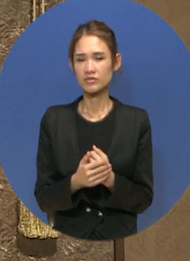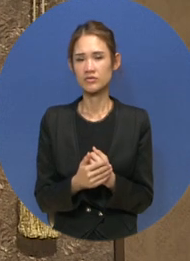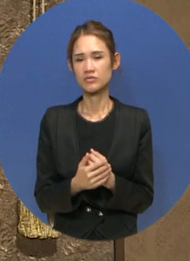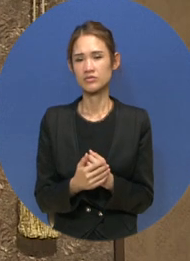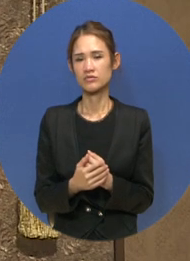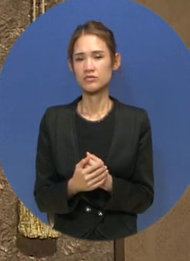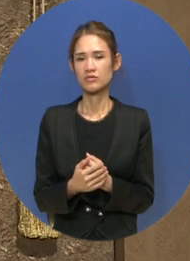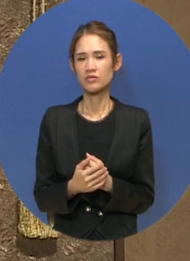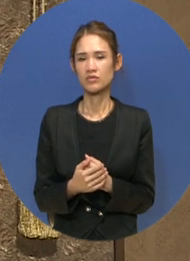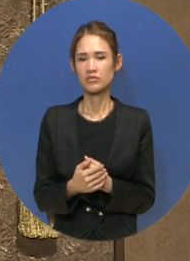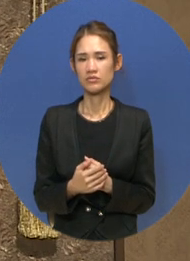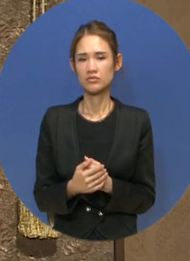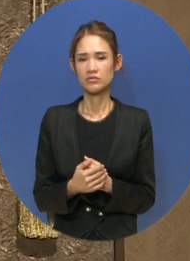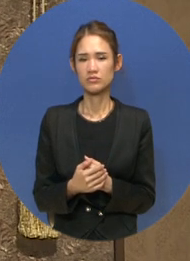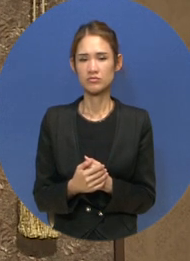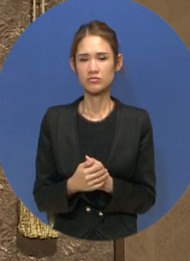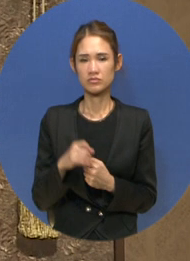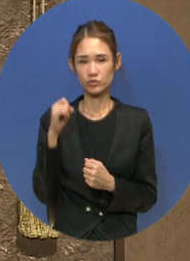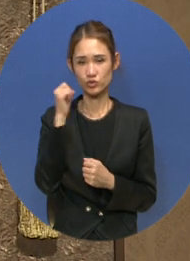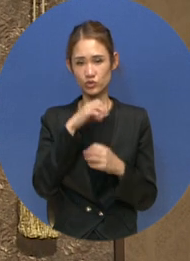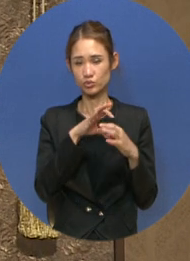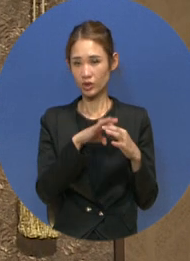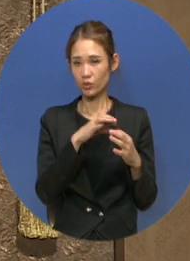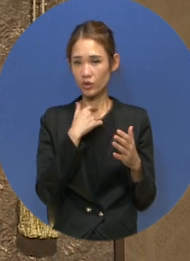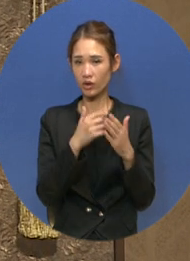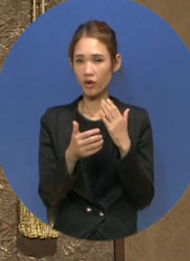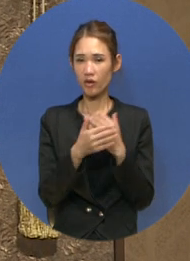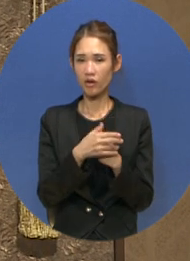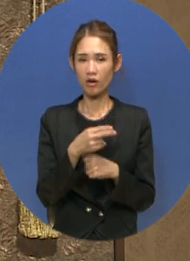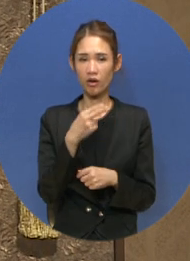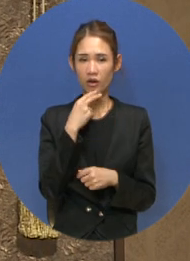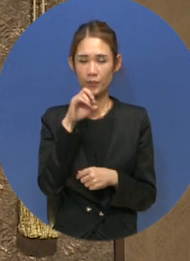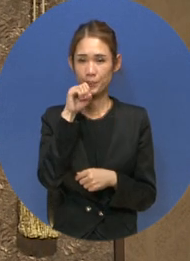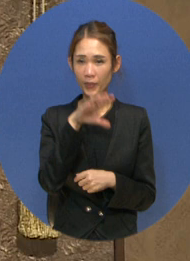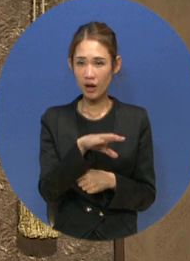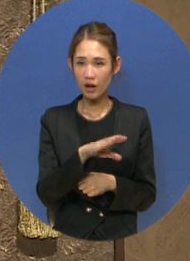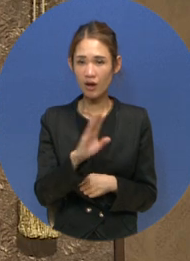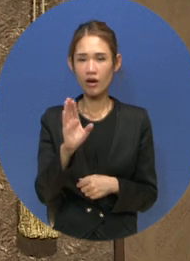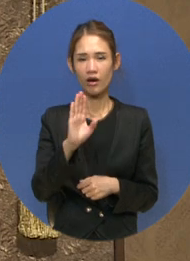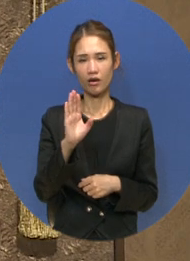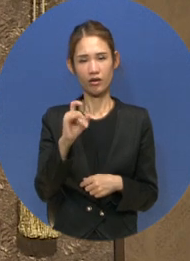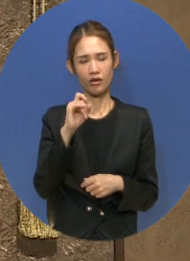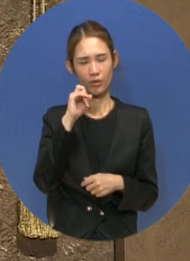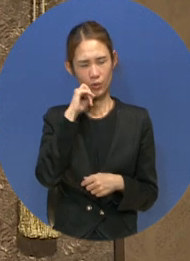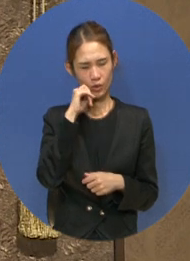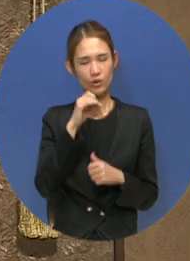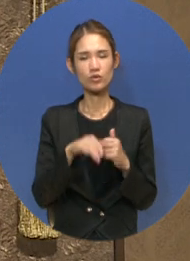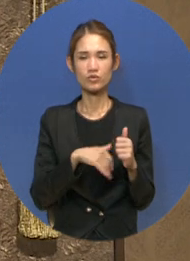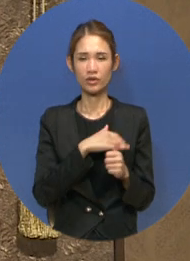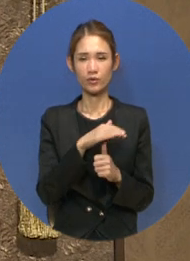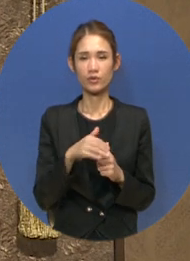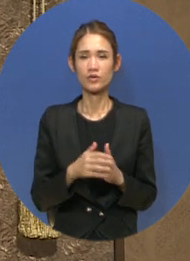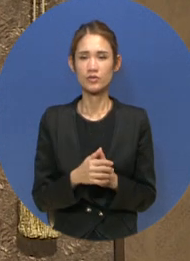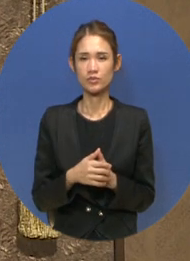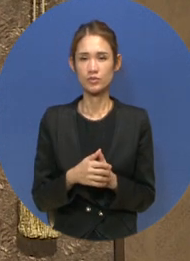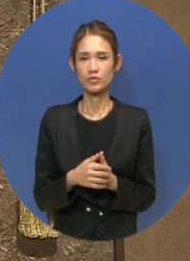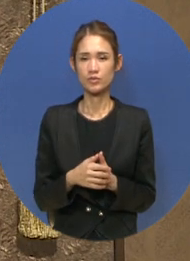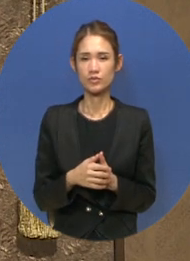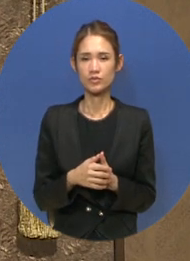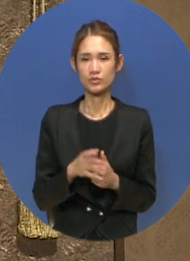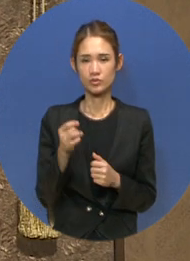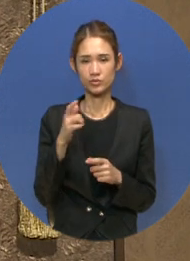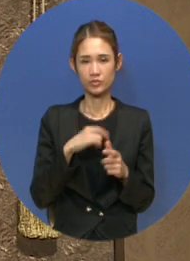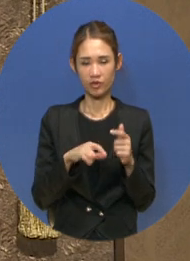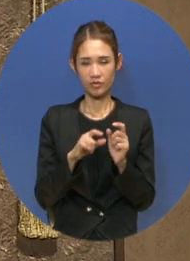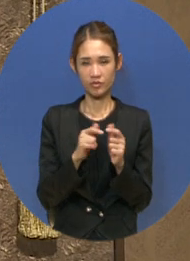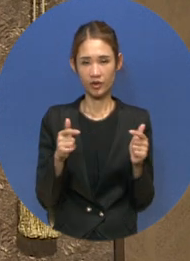해서 그런 부분들의 어떤 경험을 할 수 없다라고 하는 것은 굉장히 어려운 상황이 될 수 있습니다. 그래서 네. 좀 더